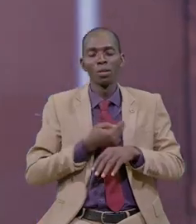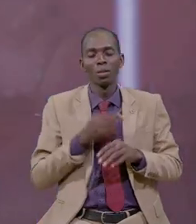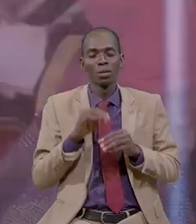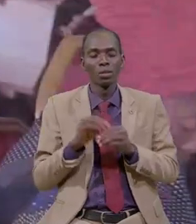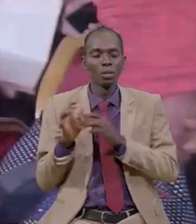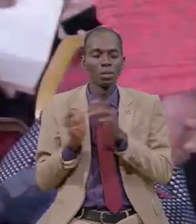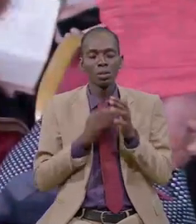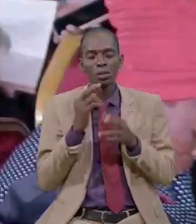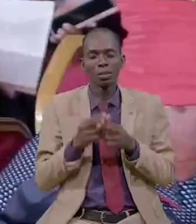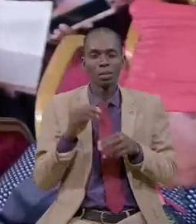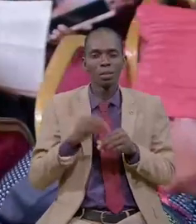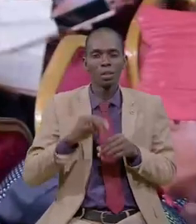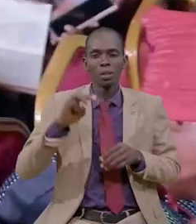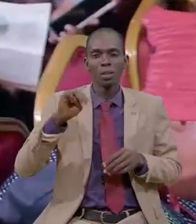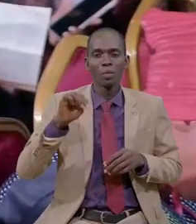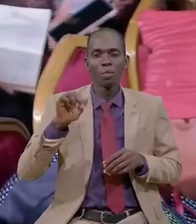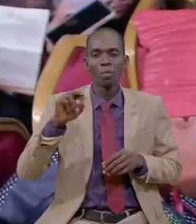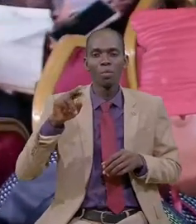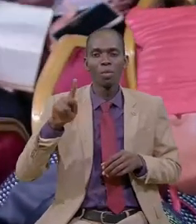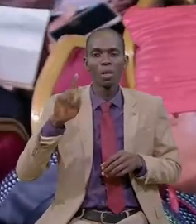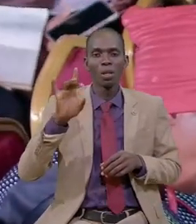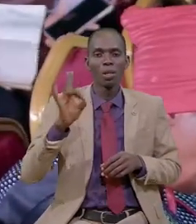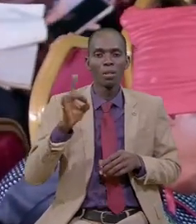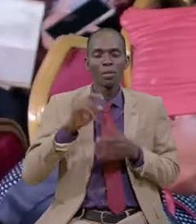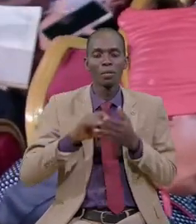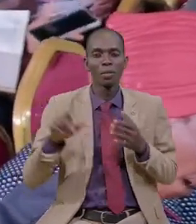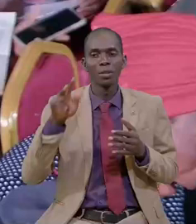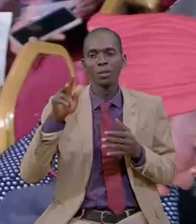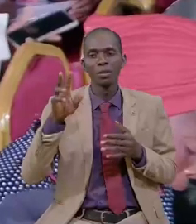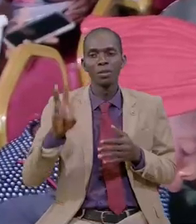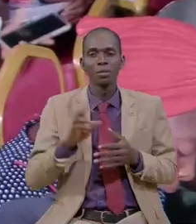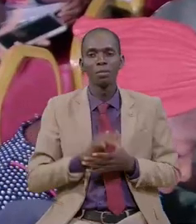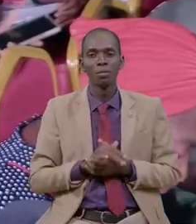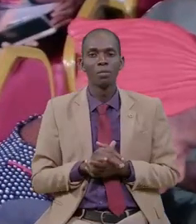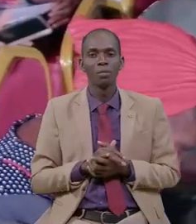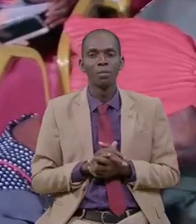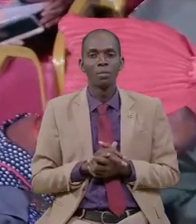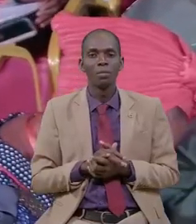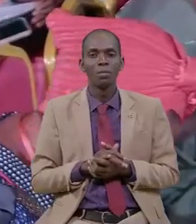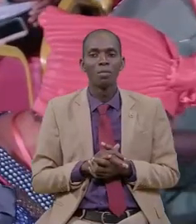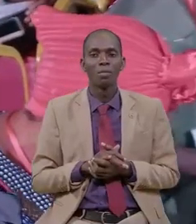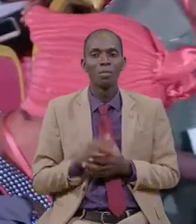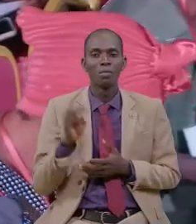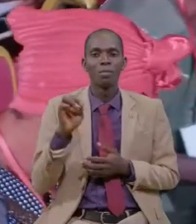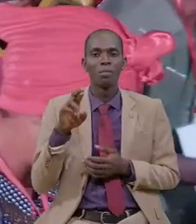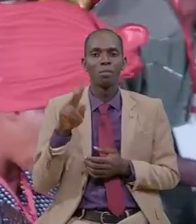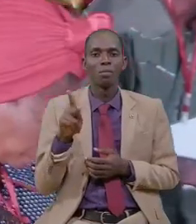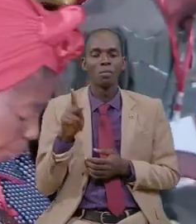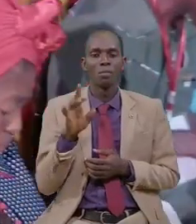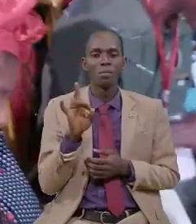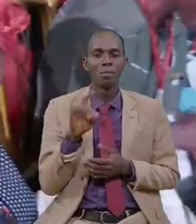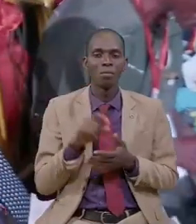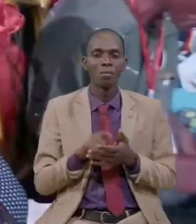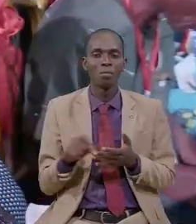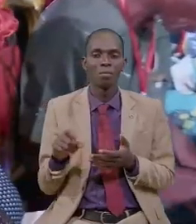Marc chapitre 8, verset 36. Marc chapitre 8,